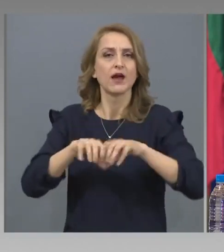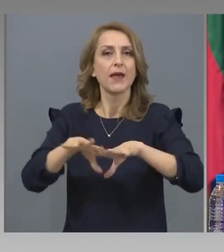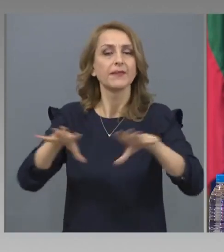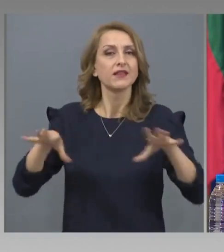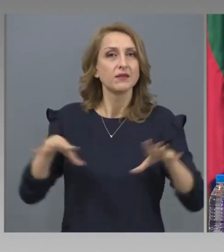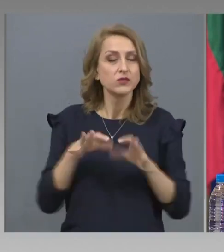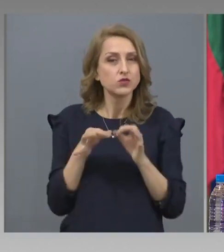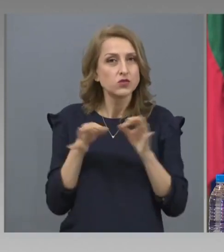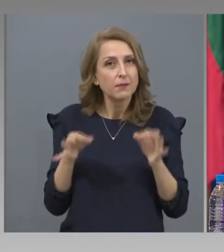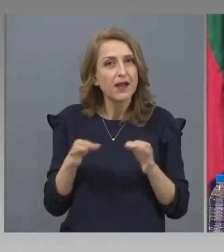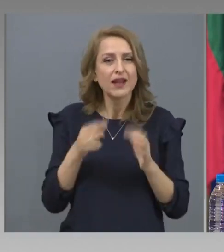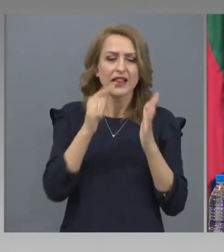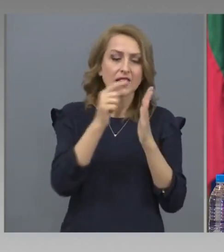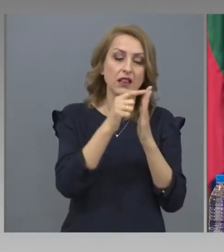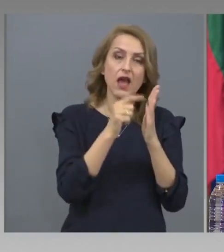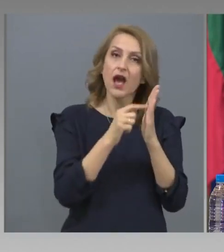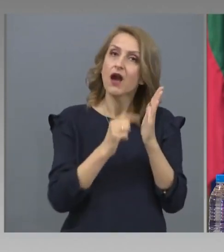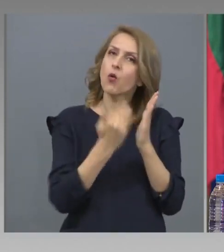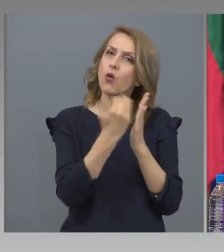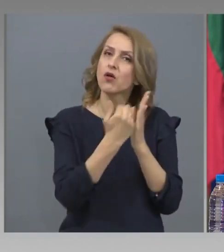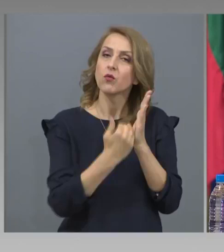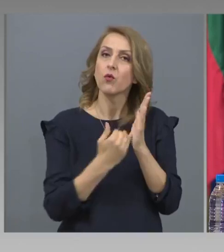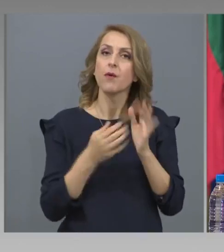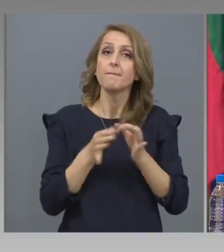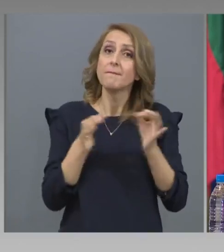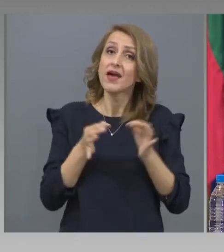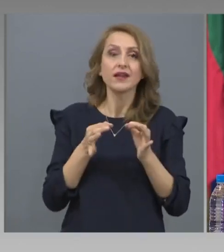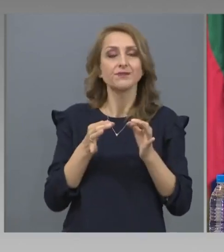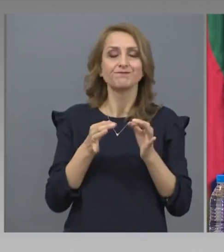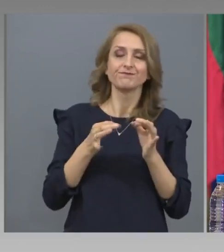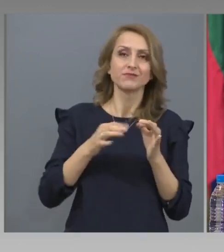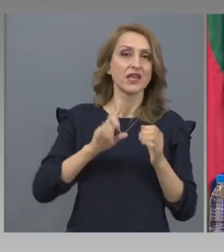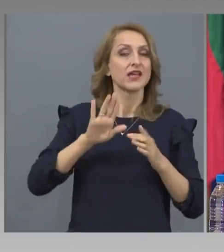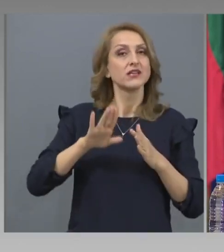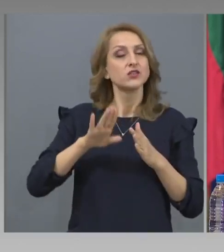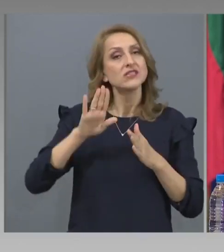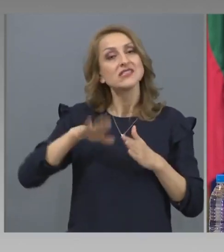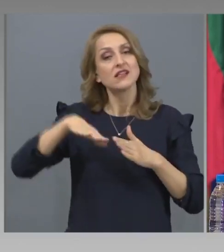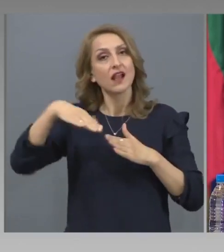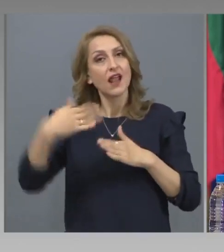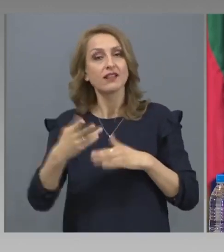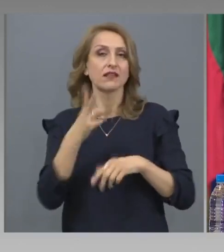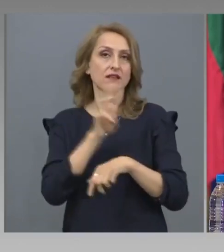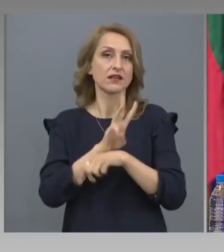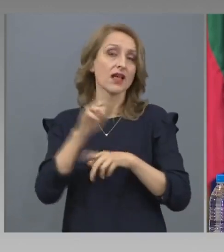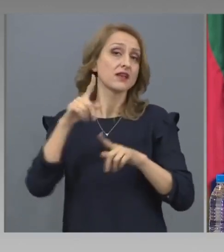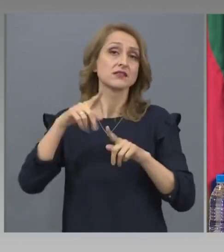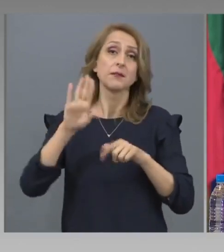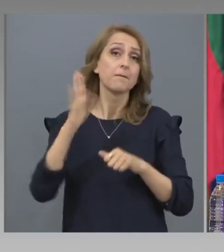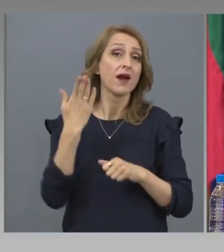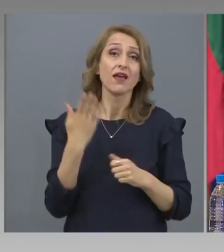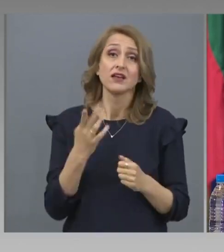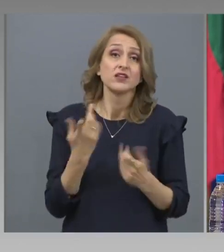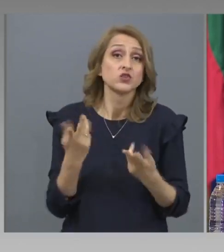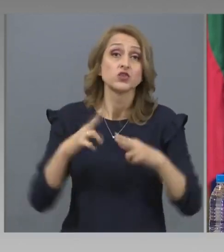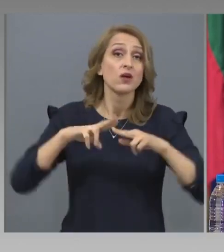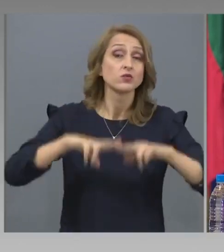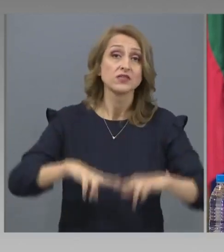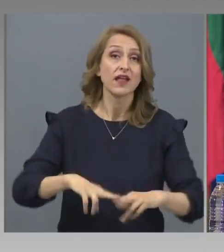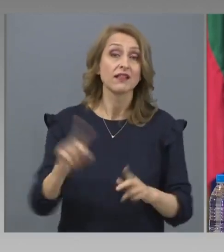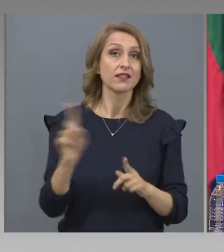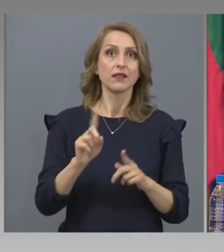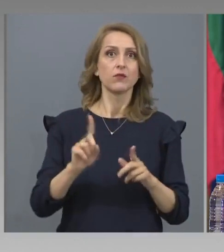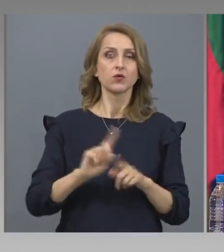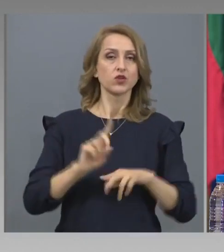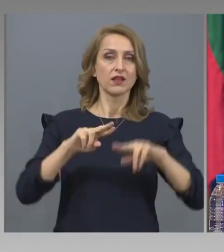противоепидемичните мерки, куп неща, които със сигурност знаем, че след 13 май ще останат. Няма как